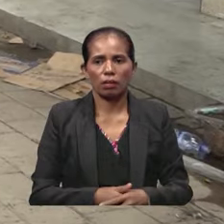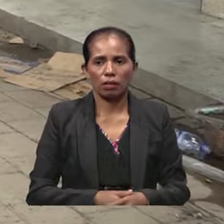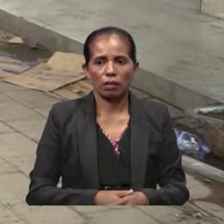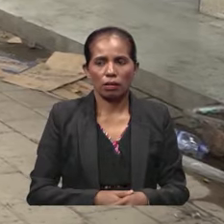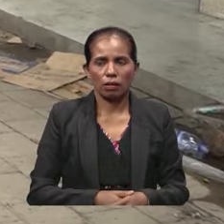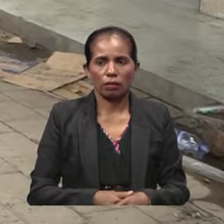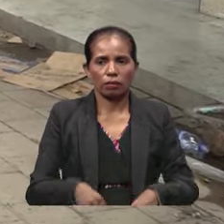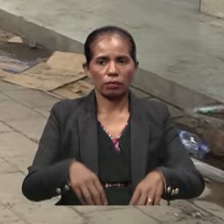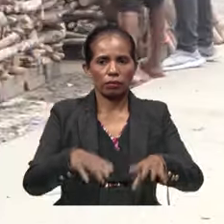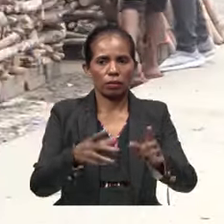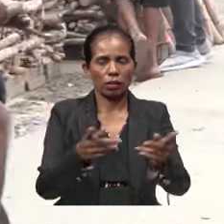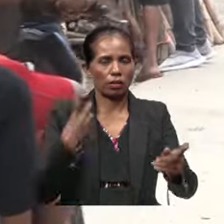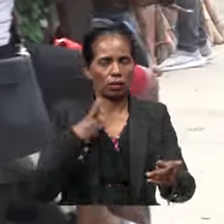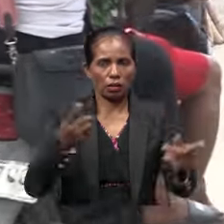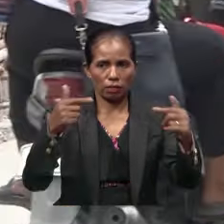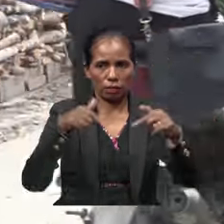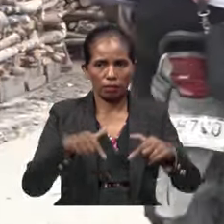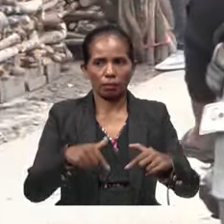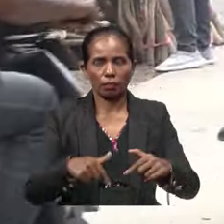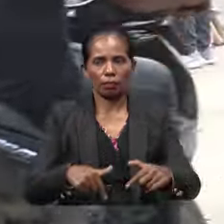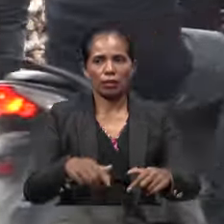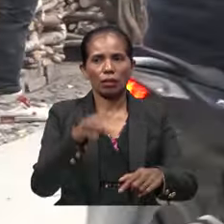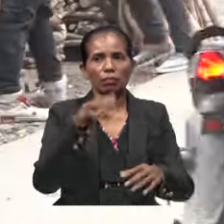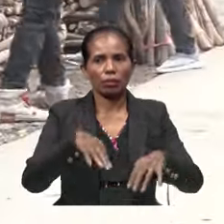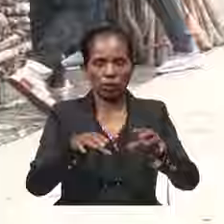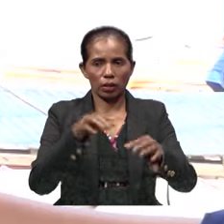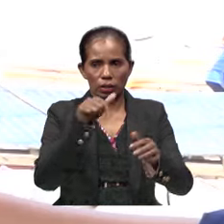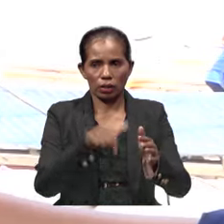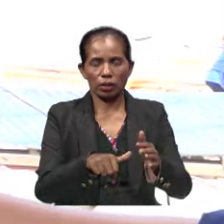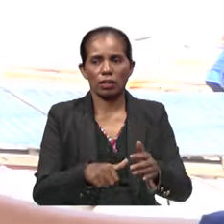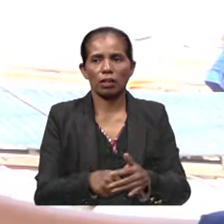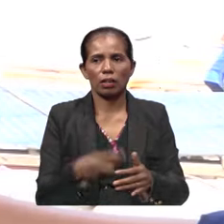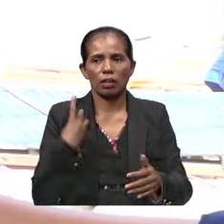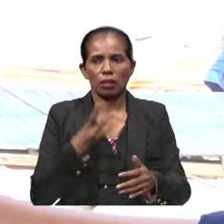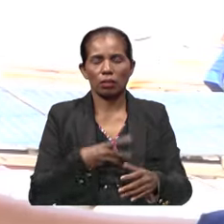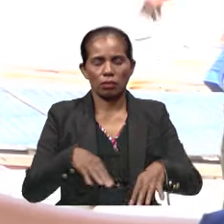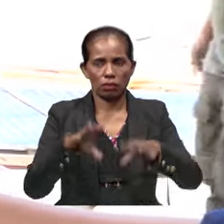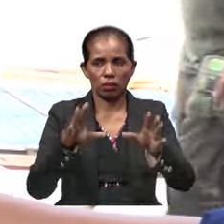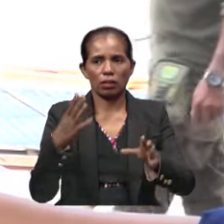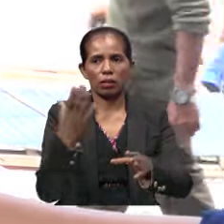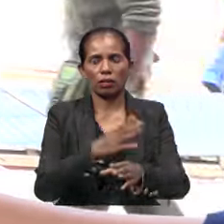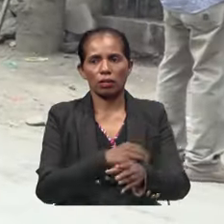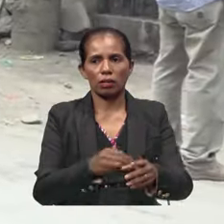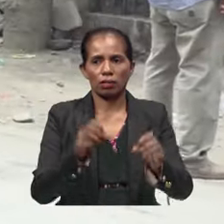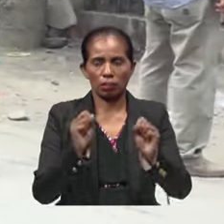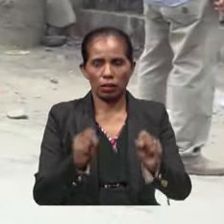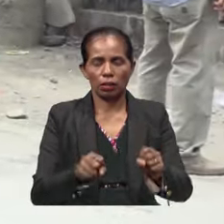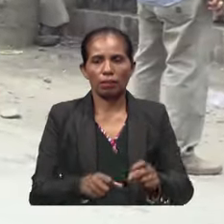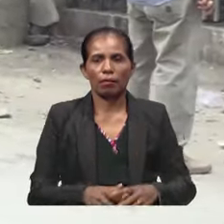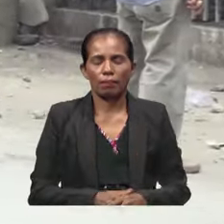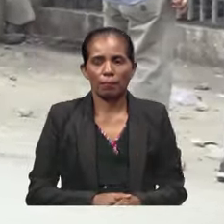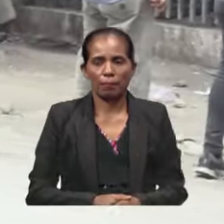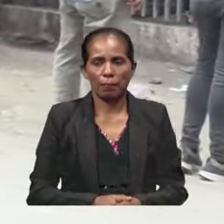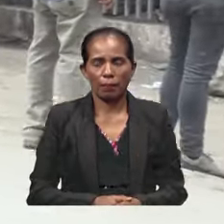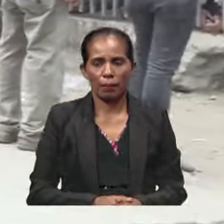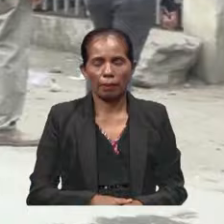larang ne lah iya. Ami larang lah iya, mami re, ami iya liur det mah, ami ori be, dan na, ami bele sementara dau ke be kampo larang ne bele kalai. Dau daung ne,